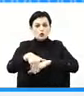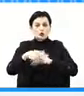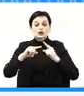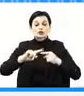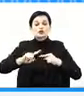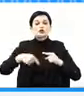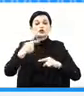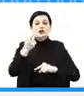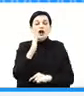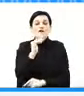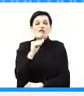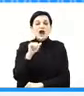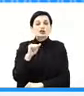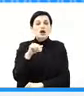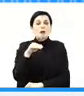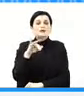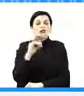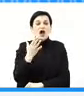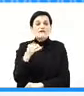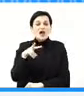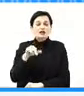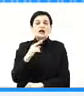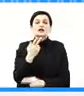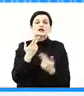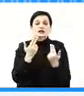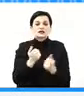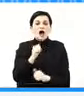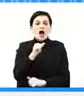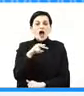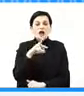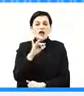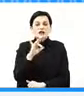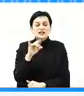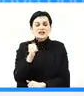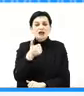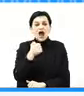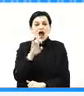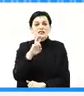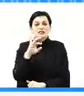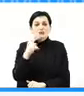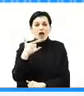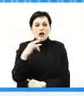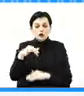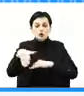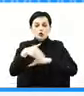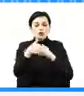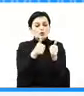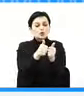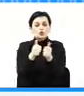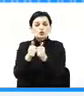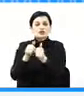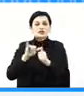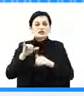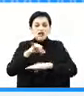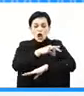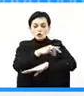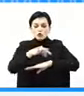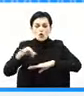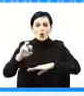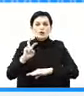ეს გახლავთ ვაჟა-ფშაველას და ალექსანდრე ყაზბეგის გამზირები და მიმდებარე ქუჩები, სადაც მოხდება ზონალურ